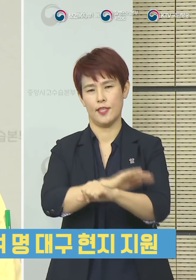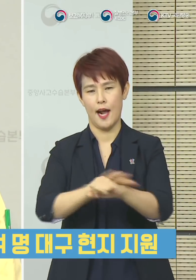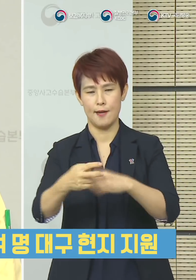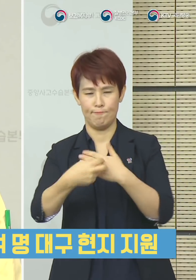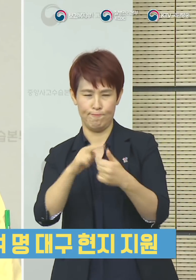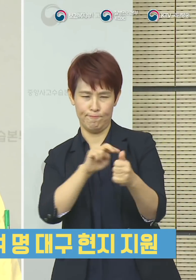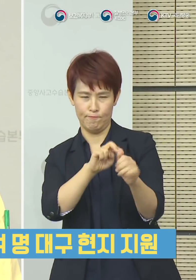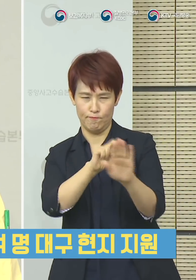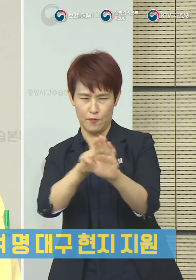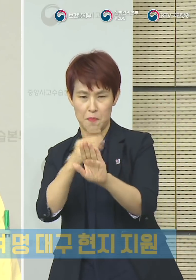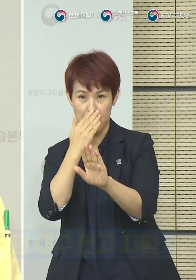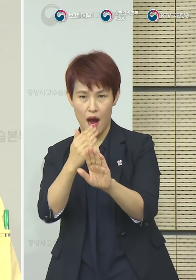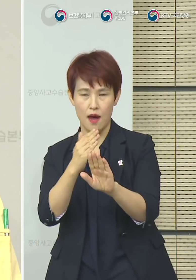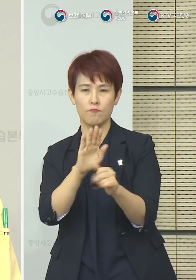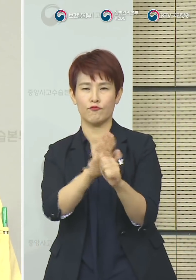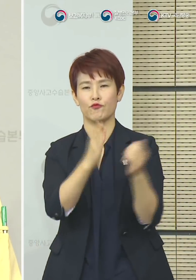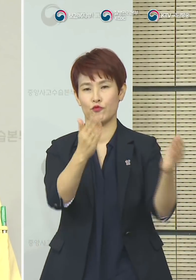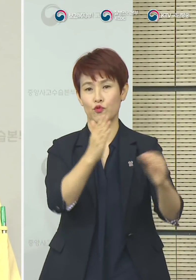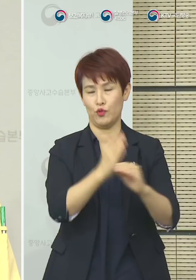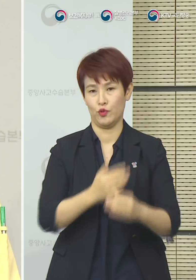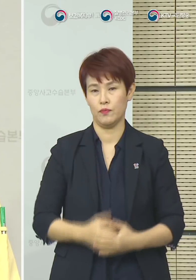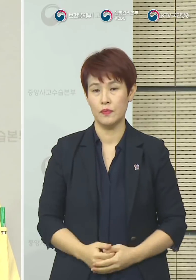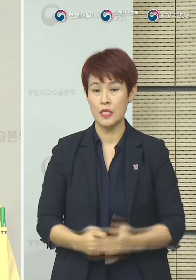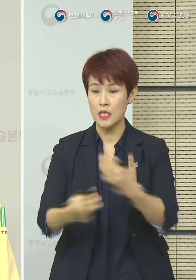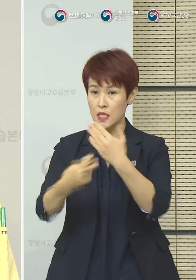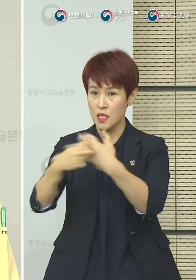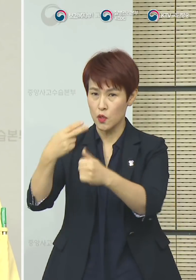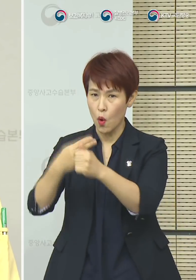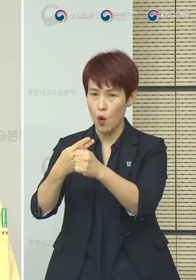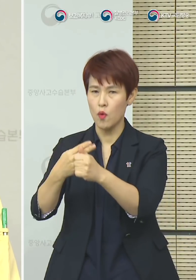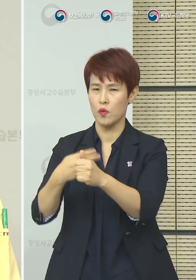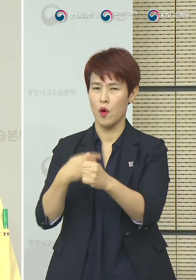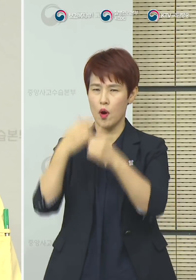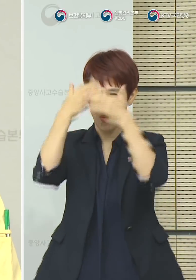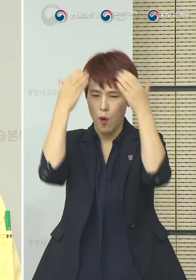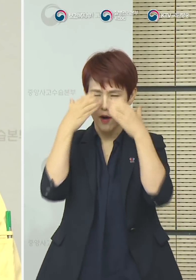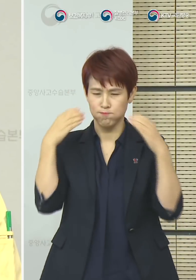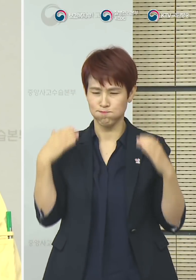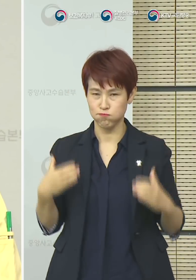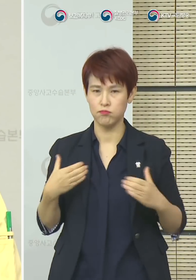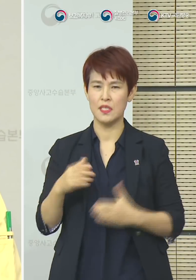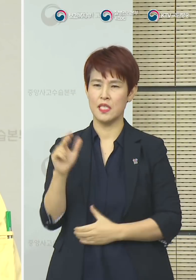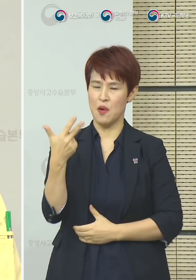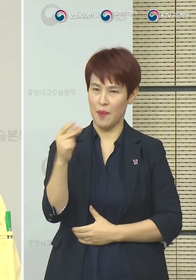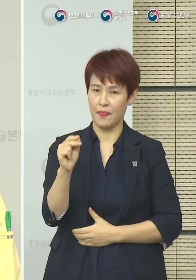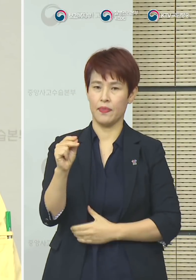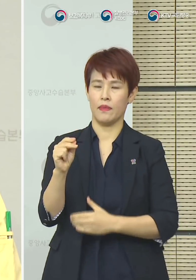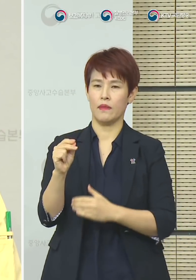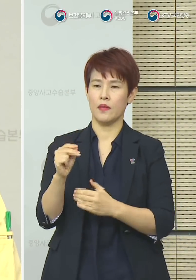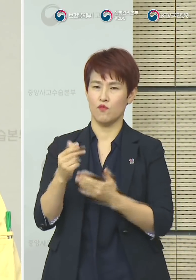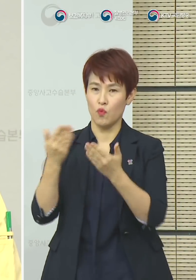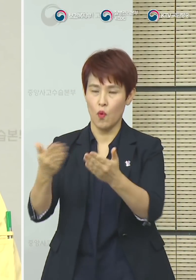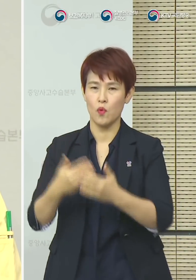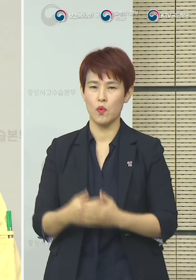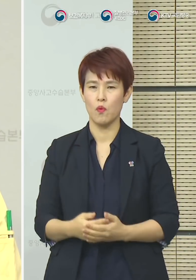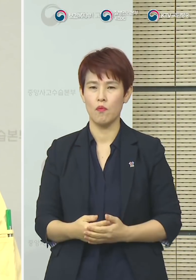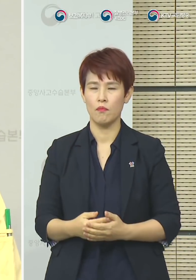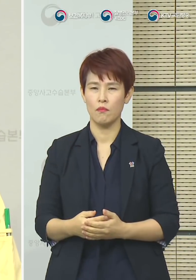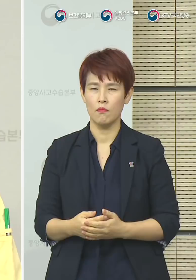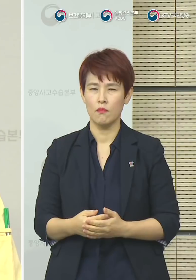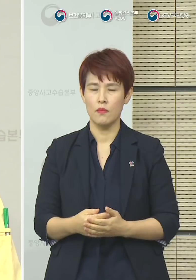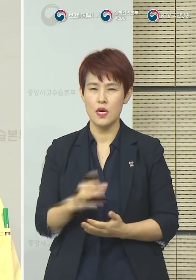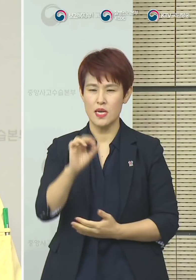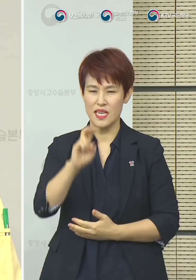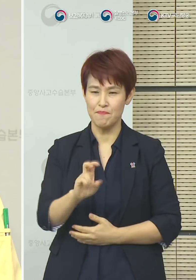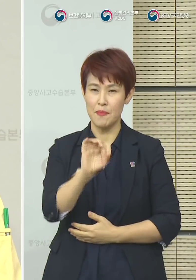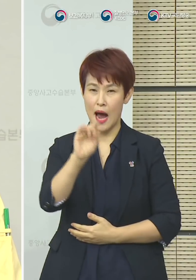수 있도록 지원하고 있습니다. 의료진에 대한 보호장구 7만 개, 진단검사 장비, 음압 이송 카트와